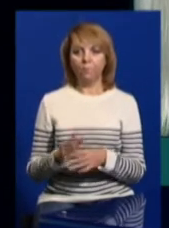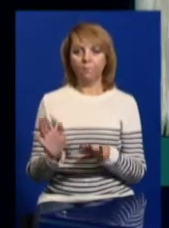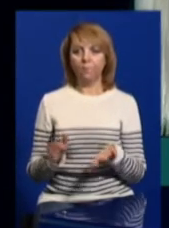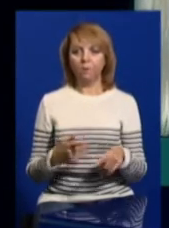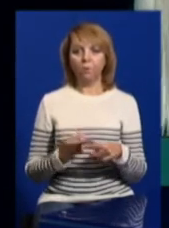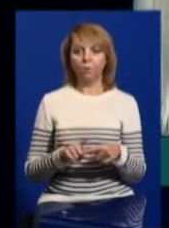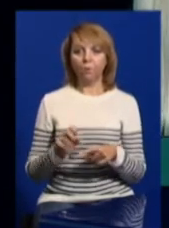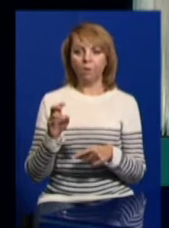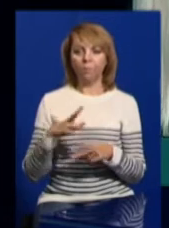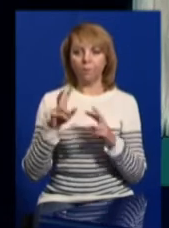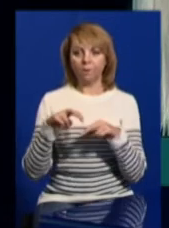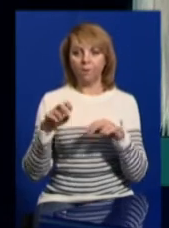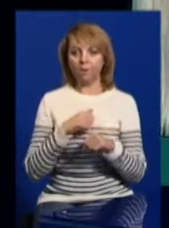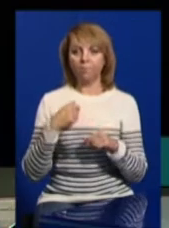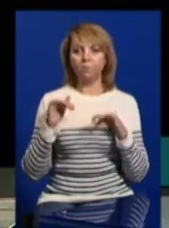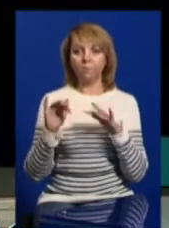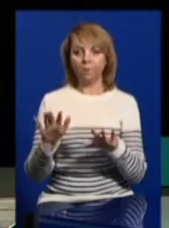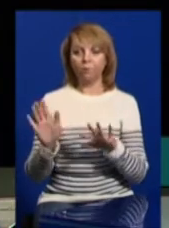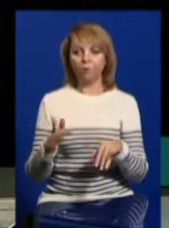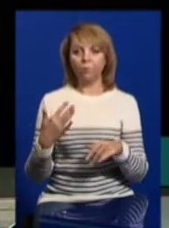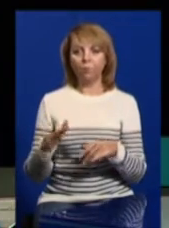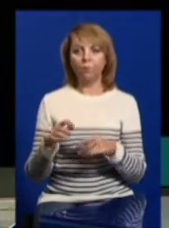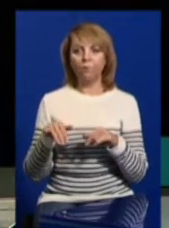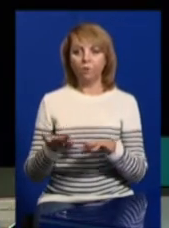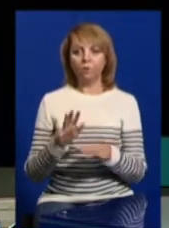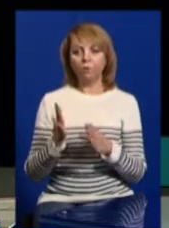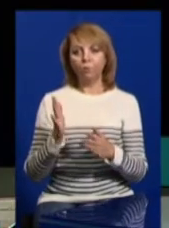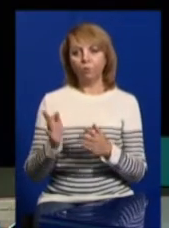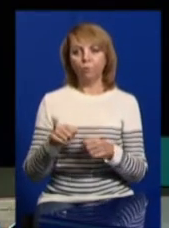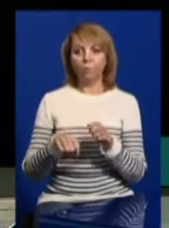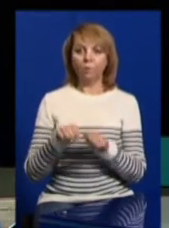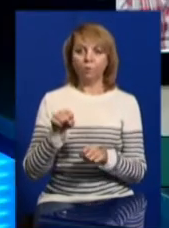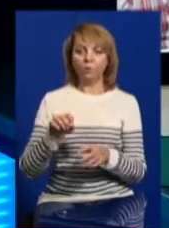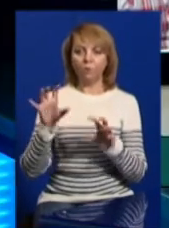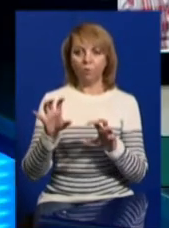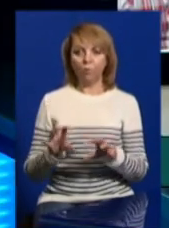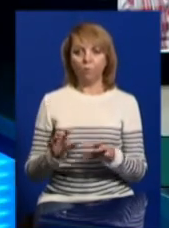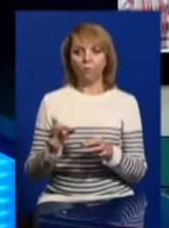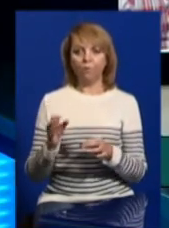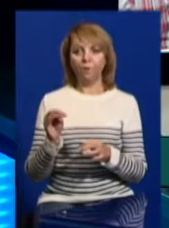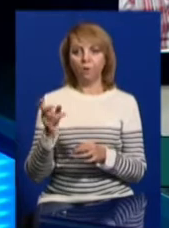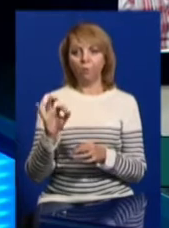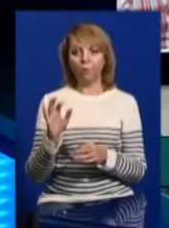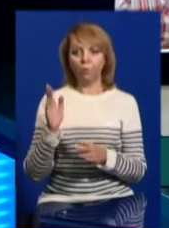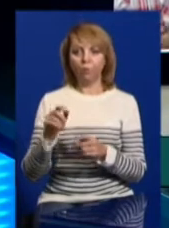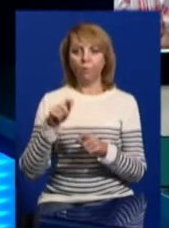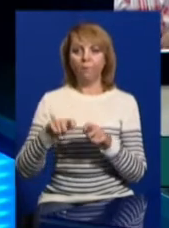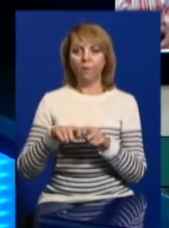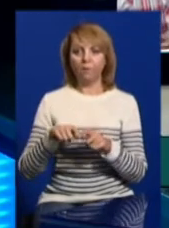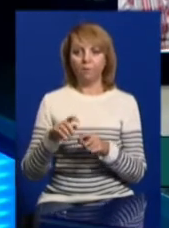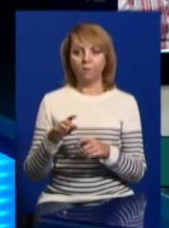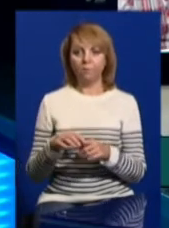після того, як буде розглянута сама справа, вже будуть вирішувати, чи не порушила закону Федірко, будуть перевіряти суто